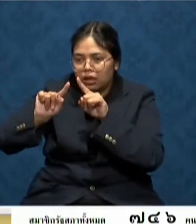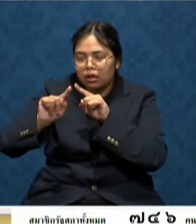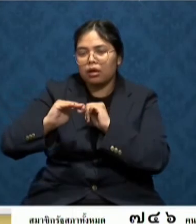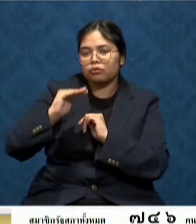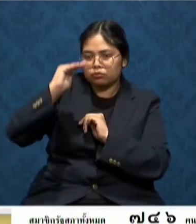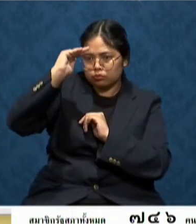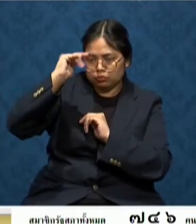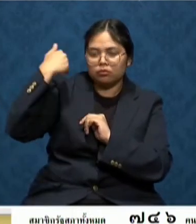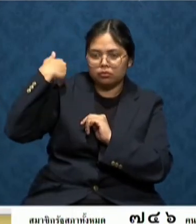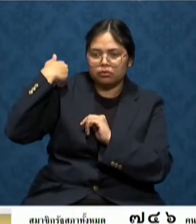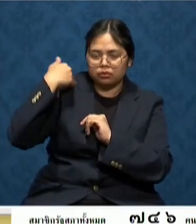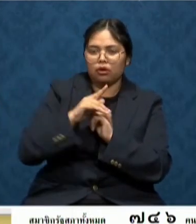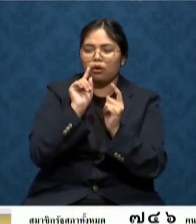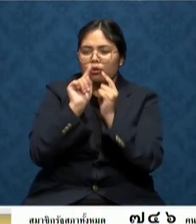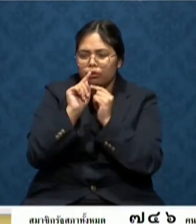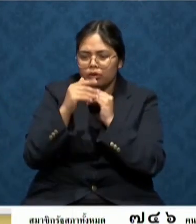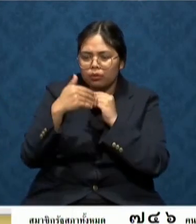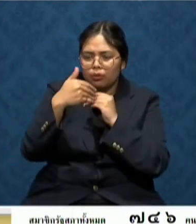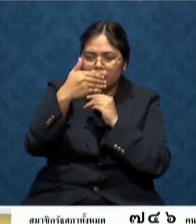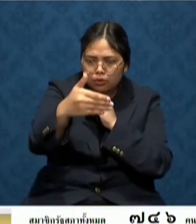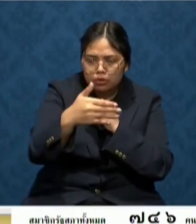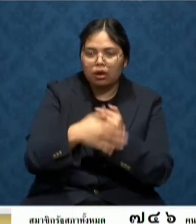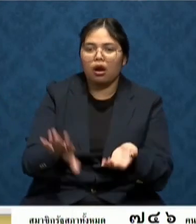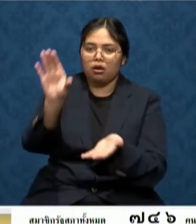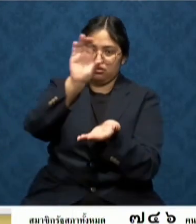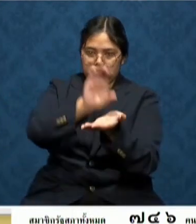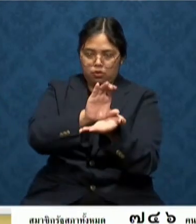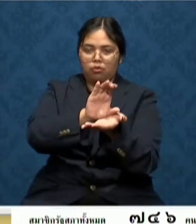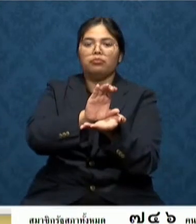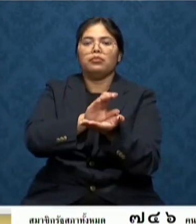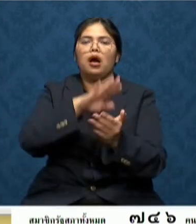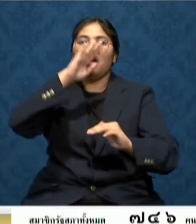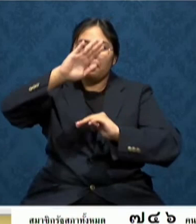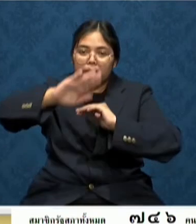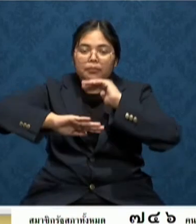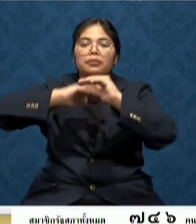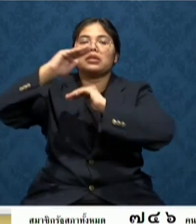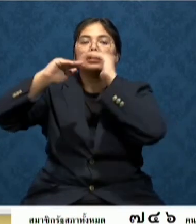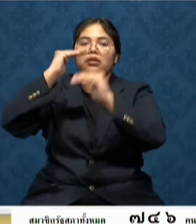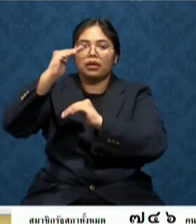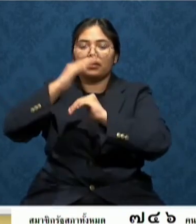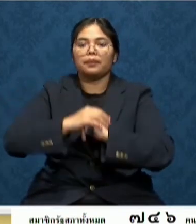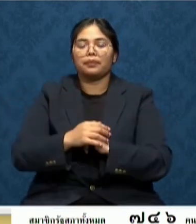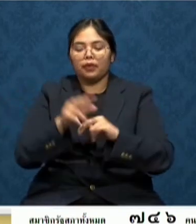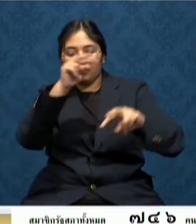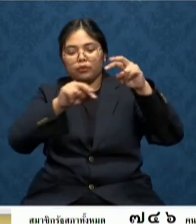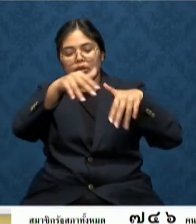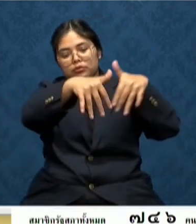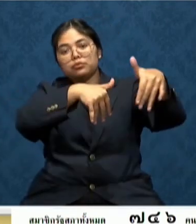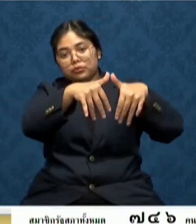้เรื่องของการใช้งบ มาช่พัฒนา ช่วยดวรายพี่น้อง